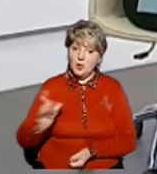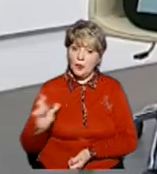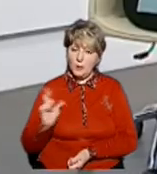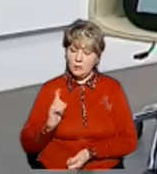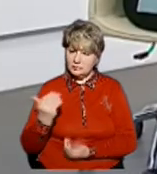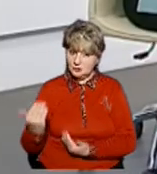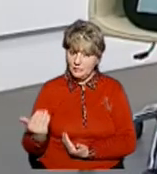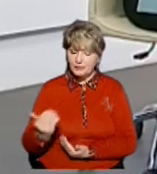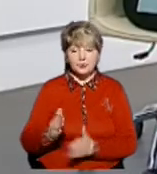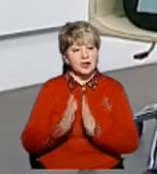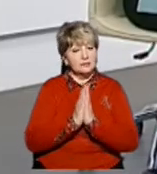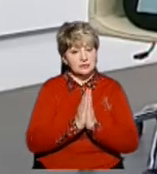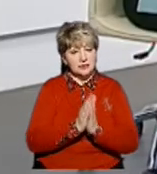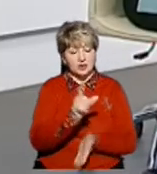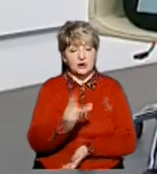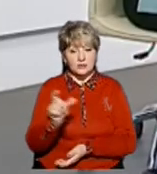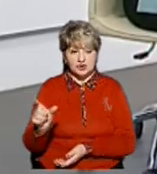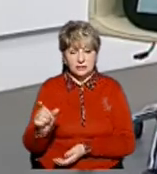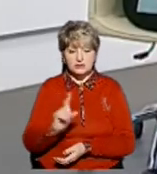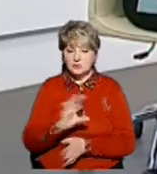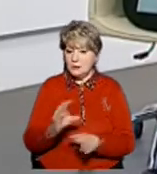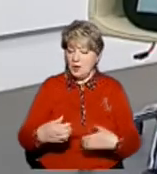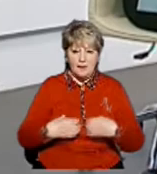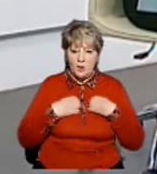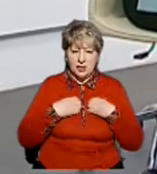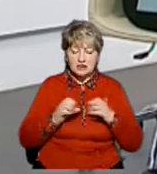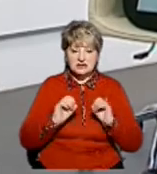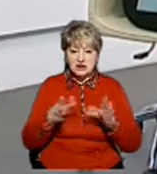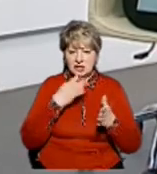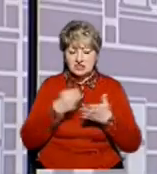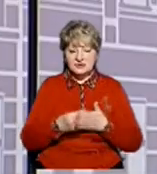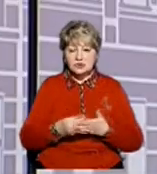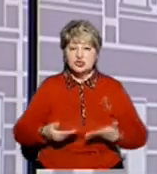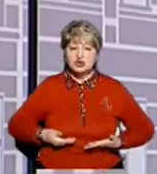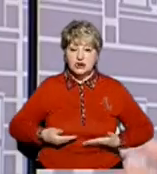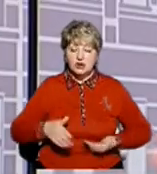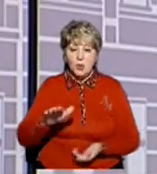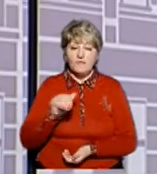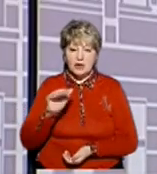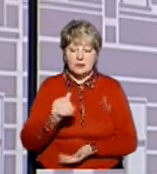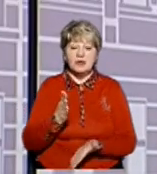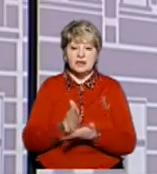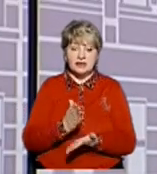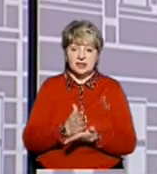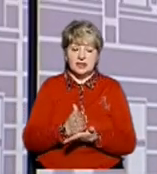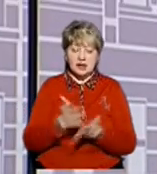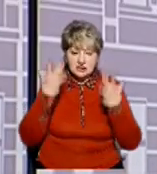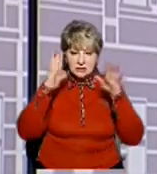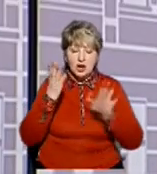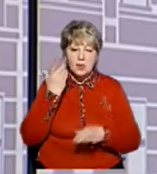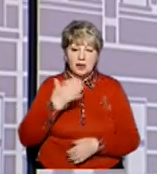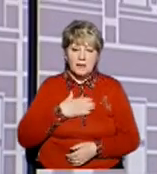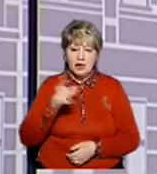теж закликаю людей, щоб вони не боялися здавати своє житло в оренду. Теж є крутий випадок, коли мої клієнти